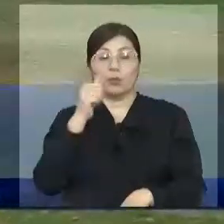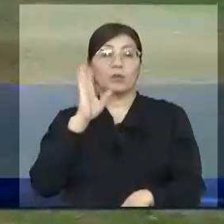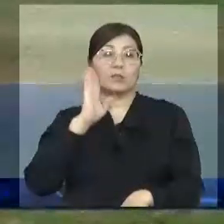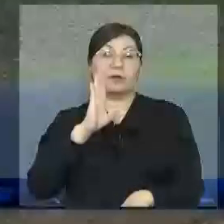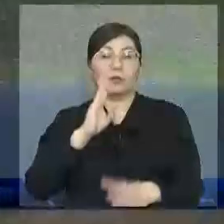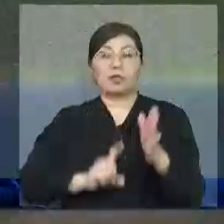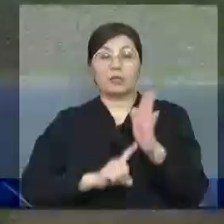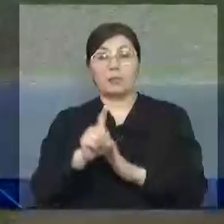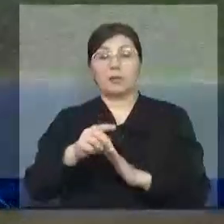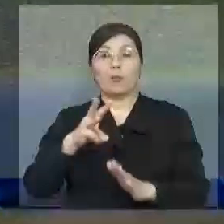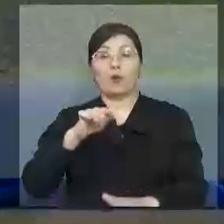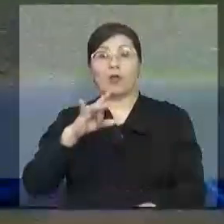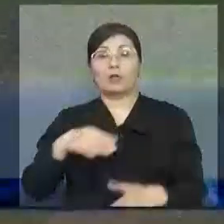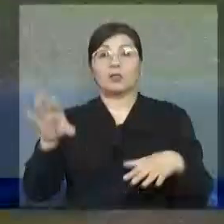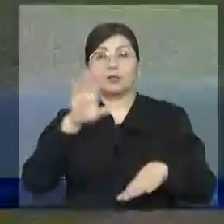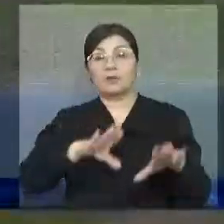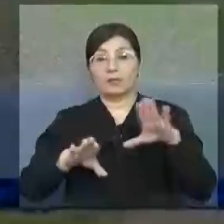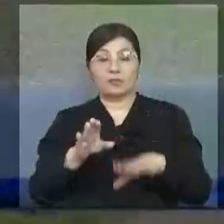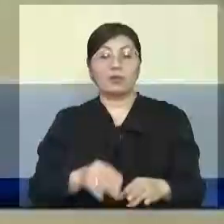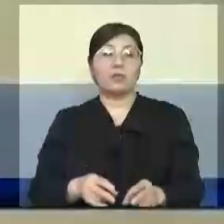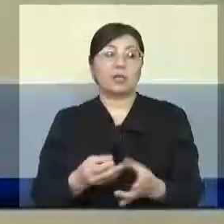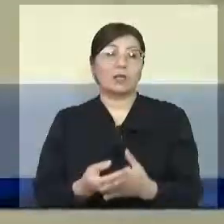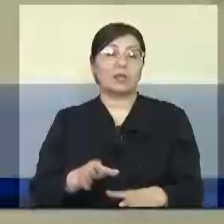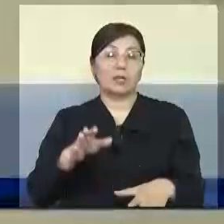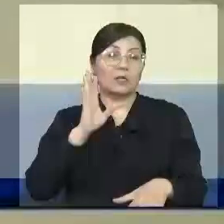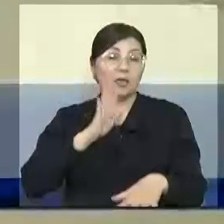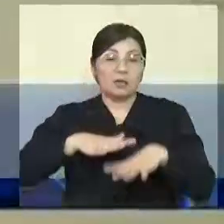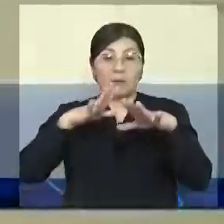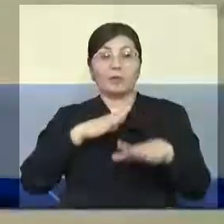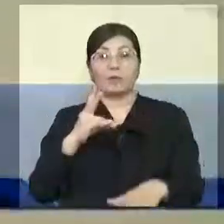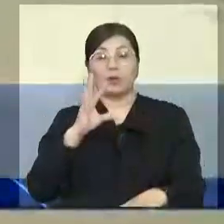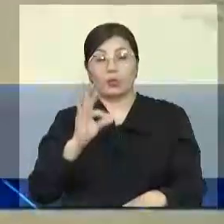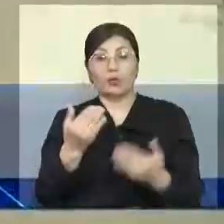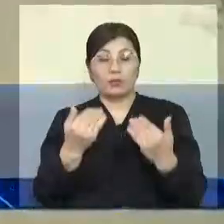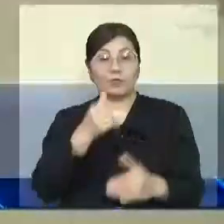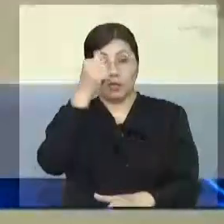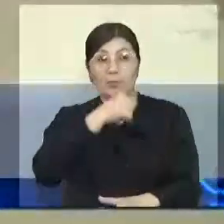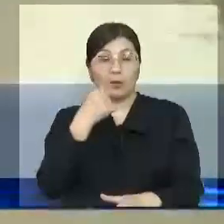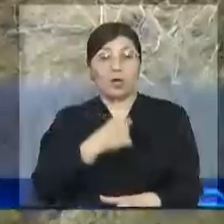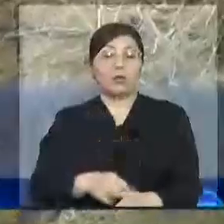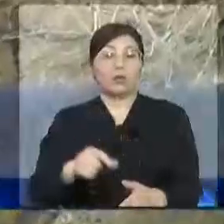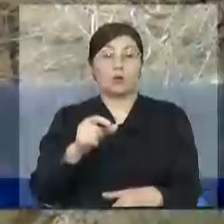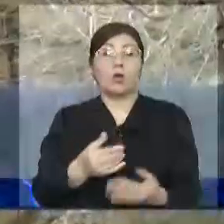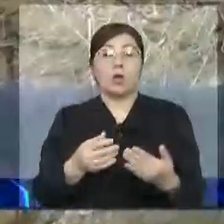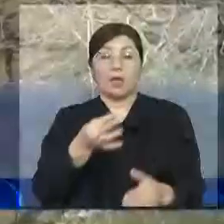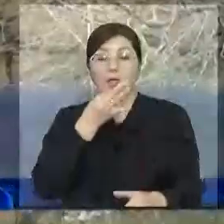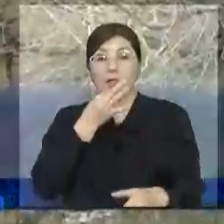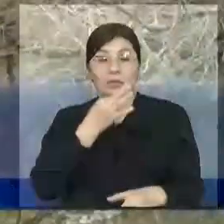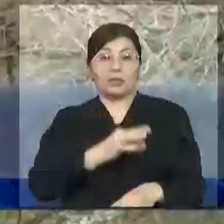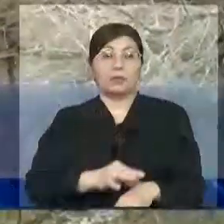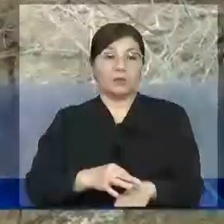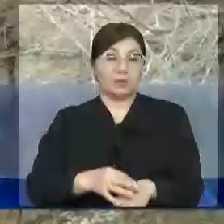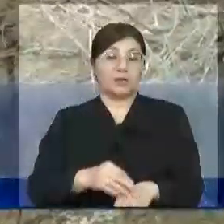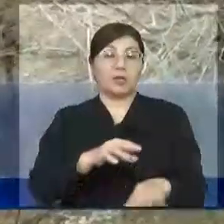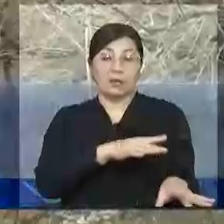свое начало в Мугалжарских горах, не представляла угрозы для людей. Тем не менее, сельчане сумели своевременно и рационально отреагировать на половодье в этом году. В